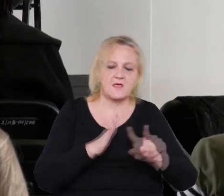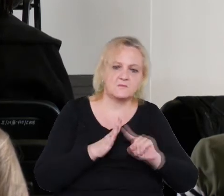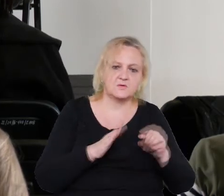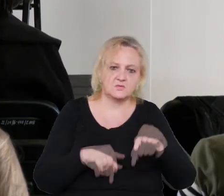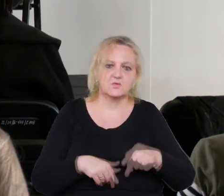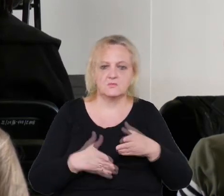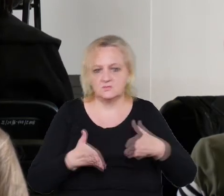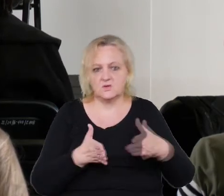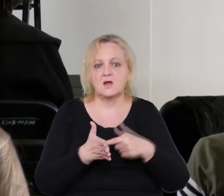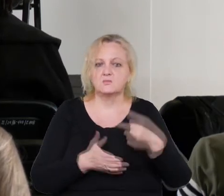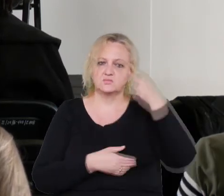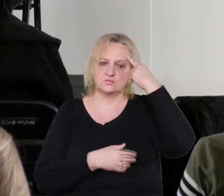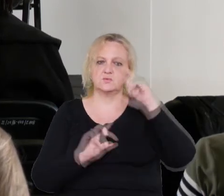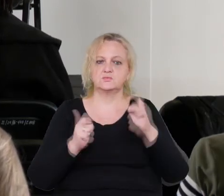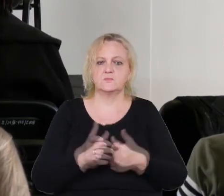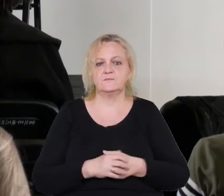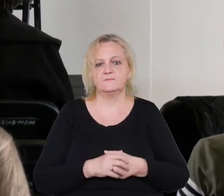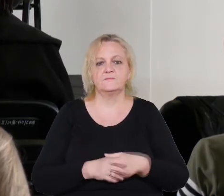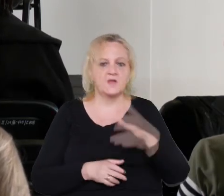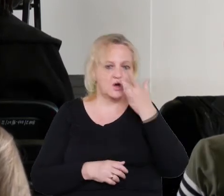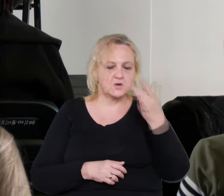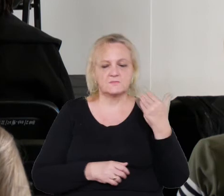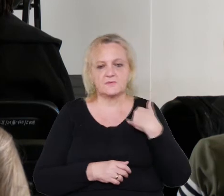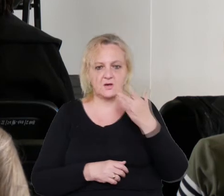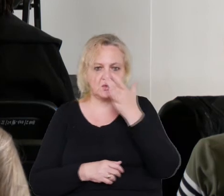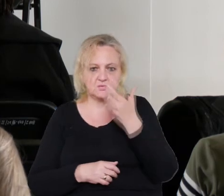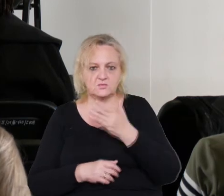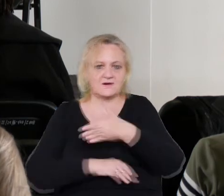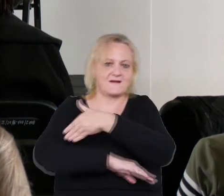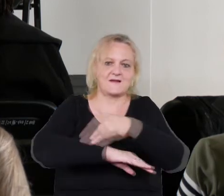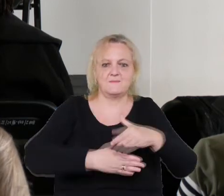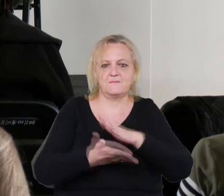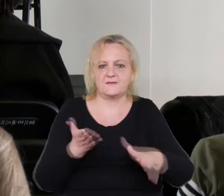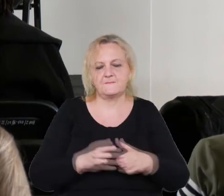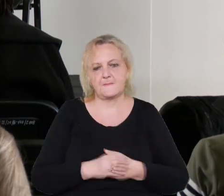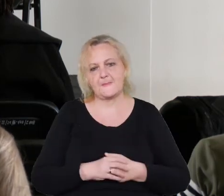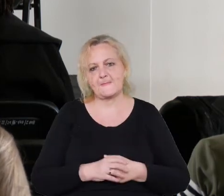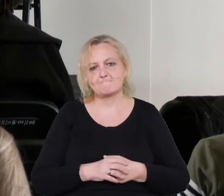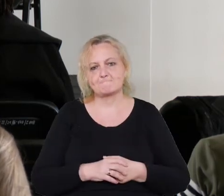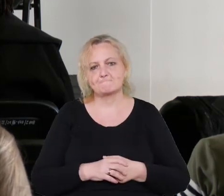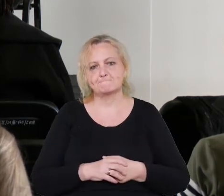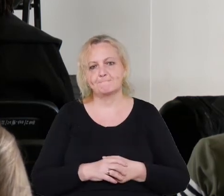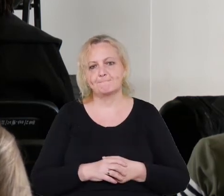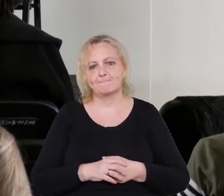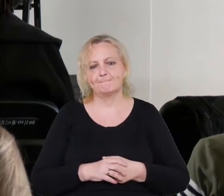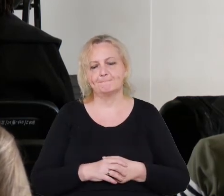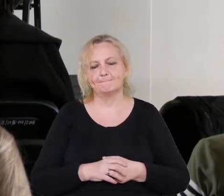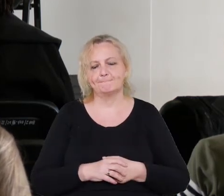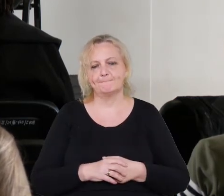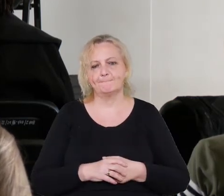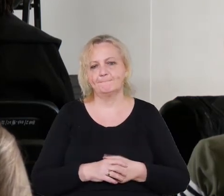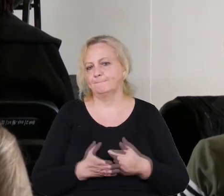idących tą drogą Przypominam że Rosja i Białoruś nie mają granicy w związku z czym i o pomiędzy